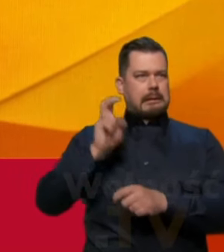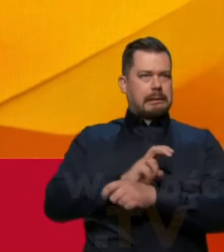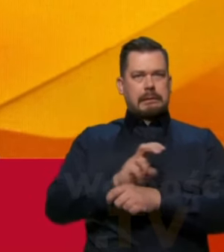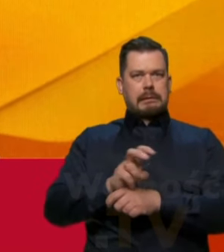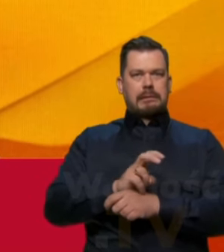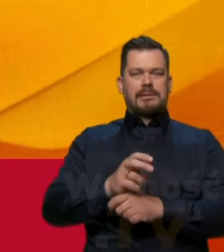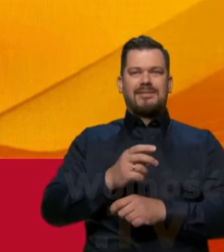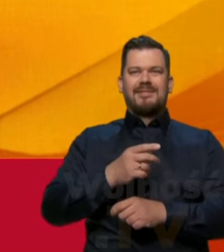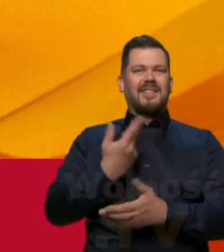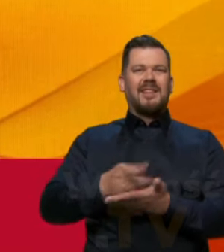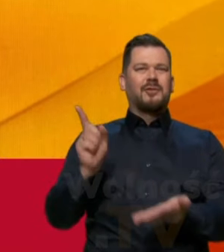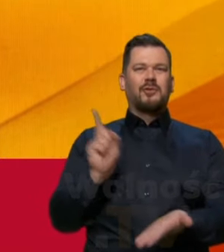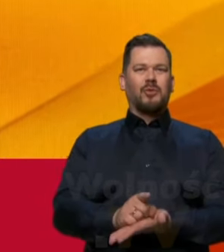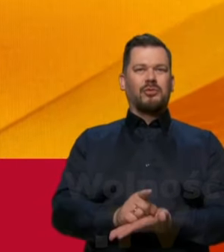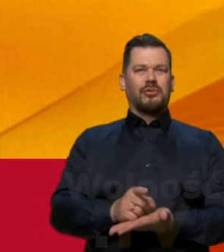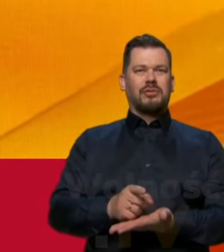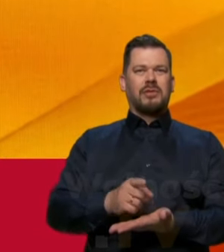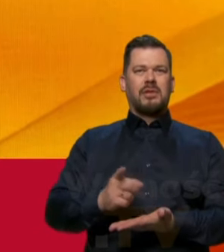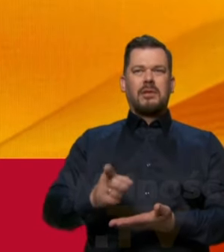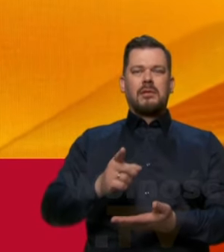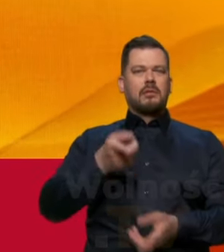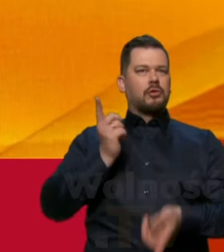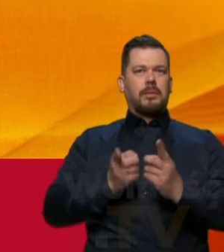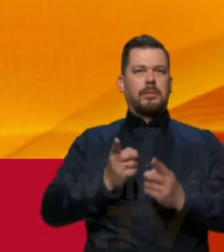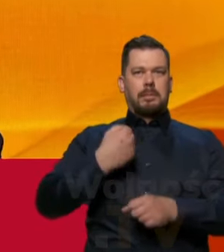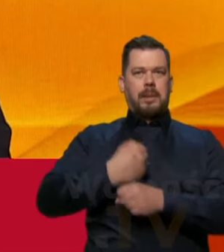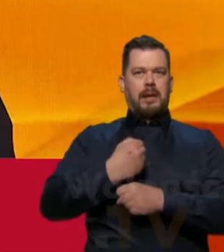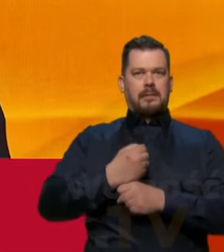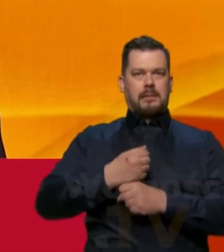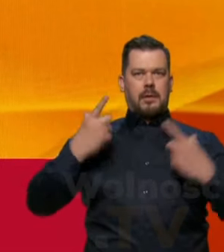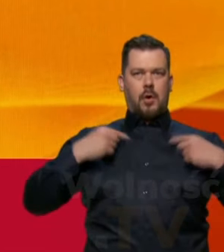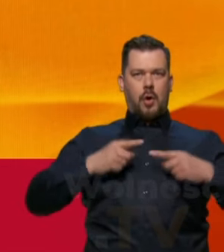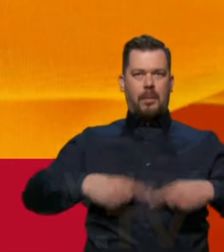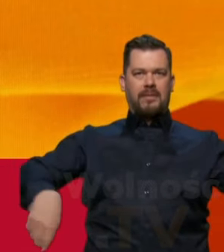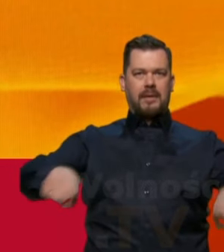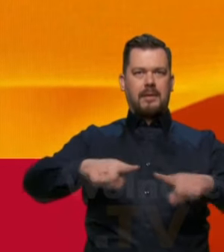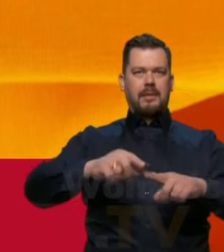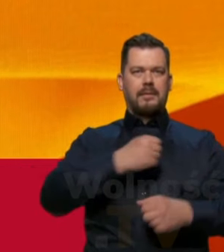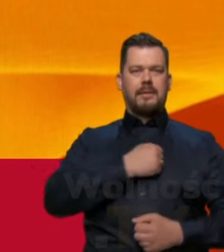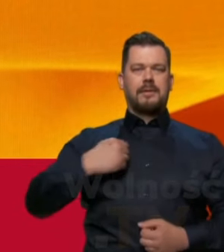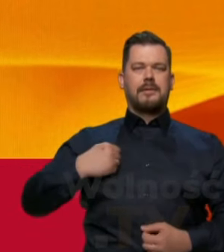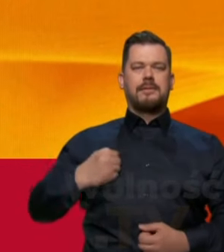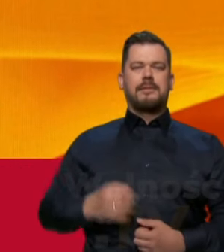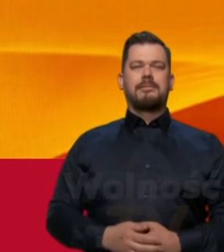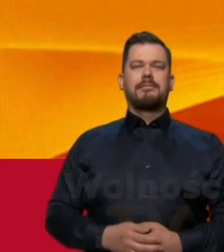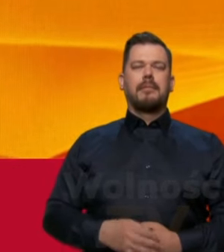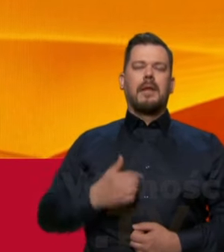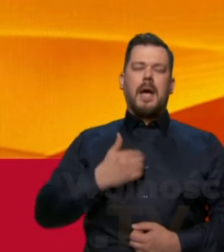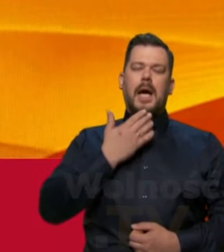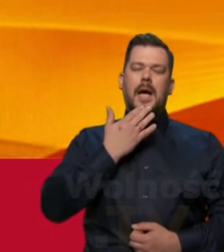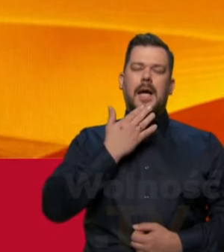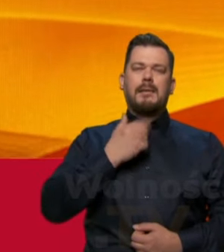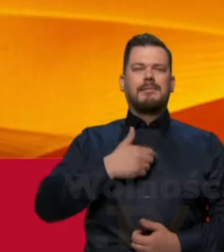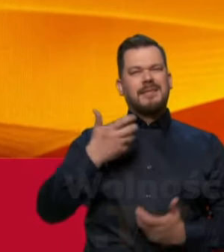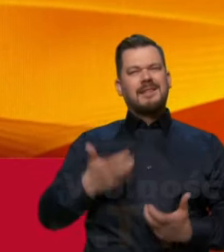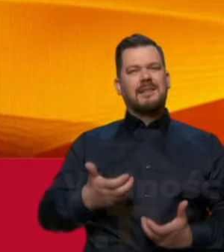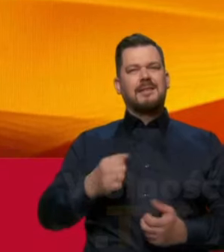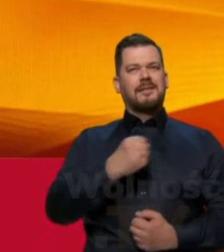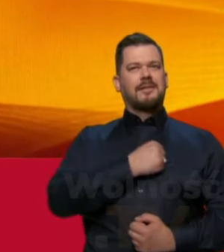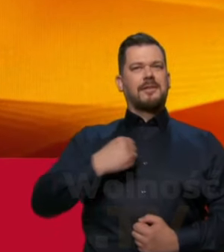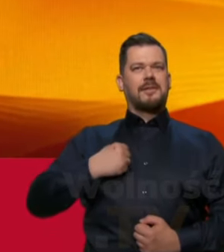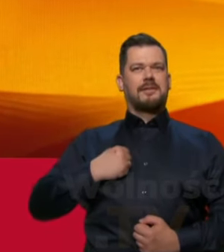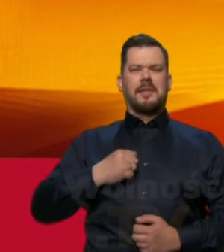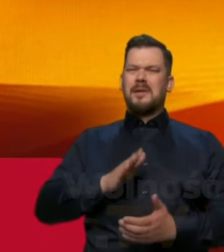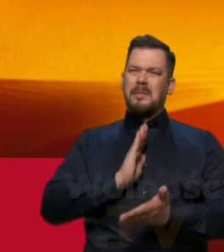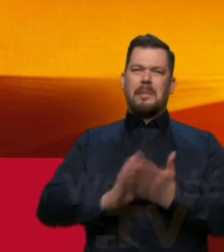nadążają za dynamiką i pracą obywateli. Bardzo chciałbym Warszawy, w której nie